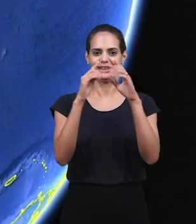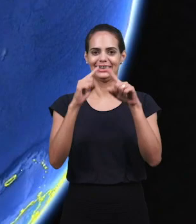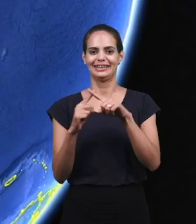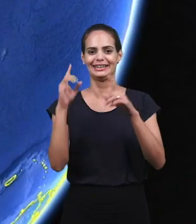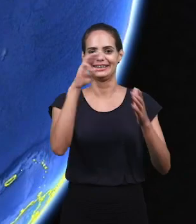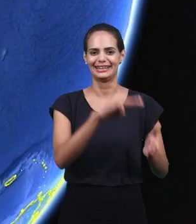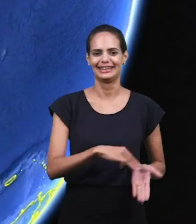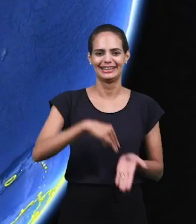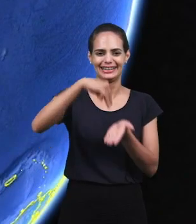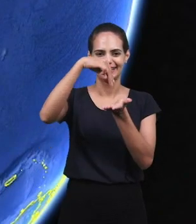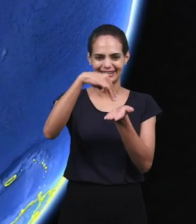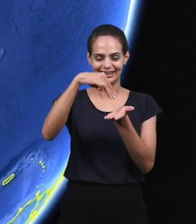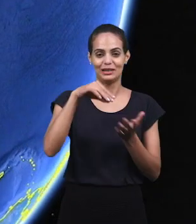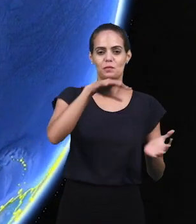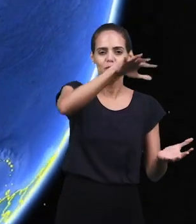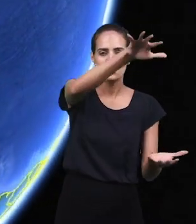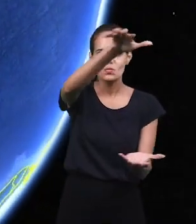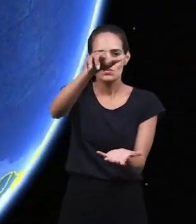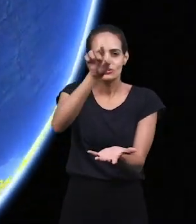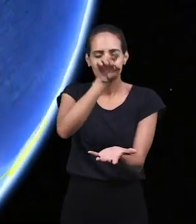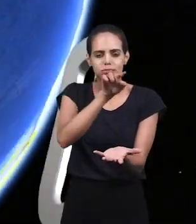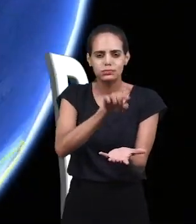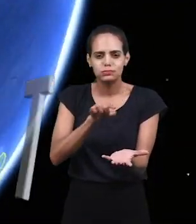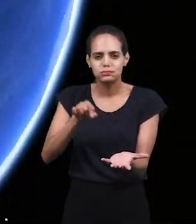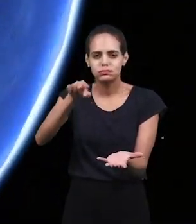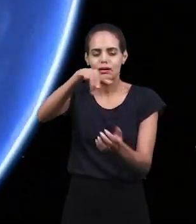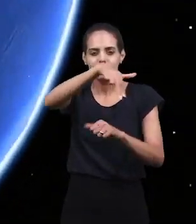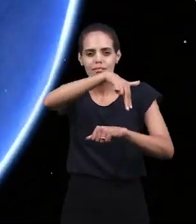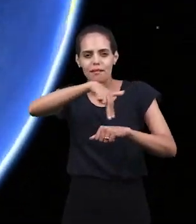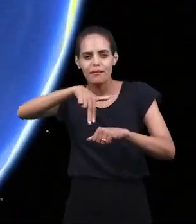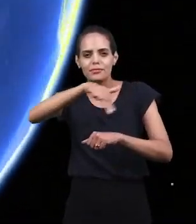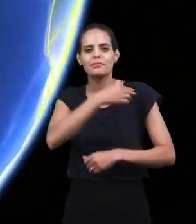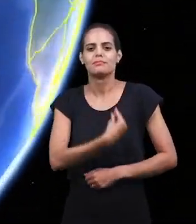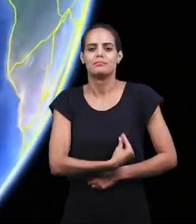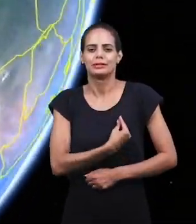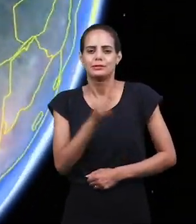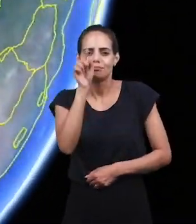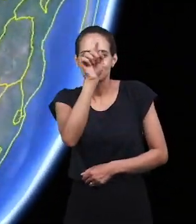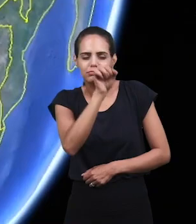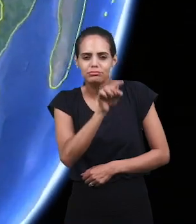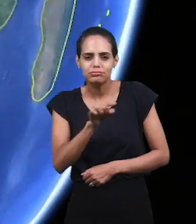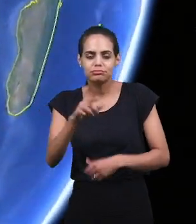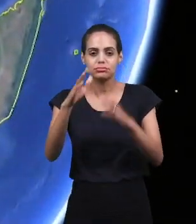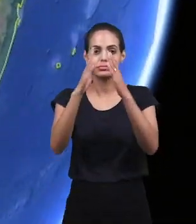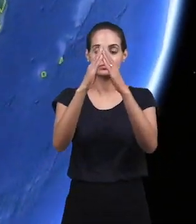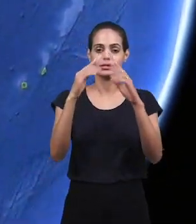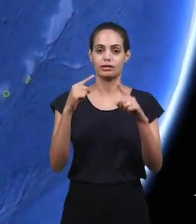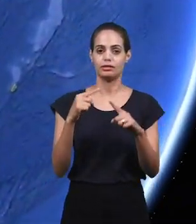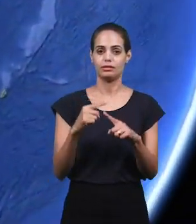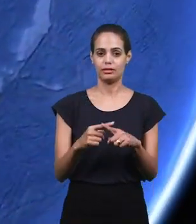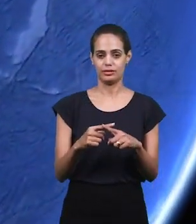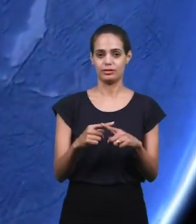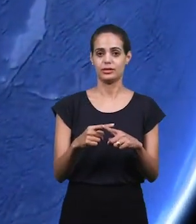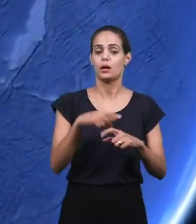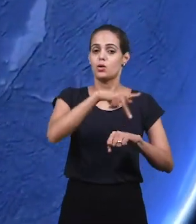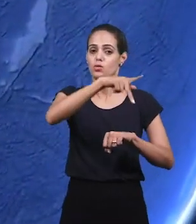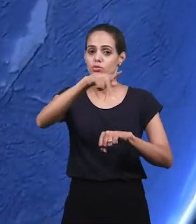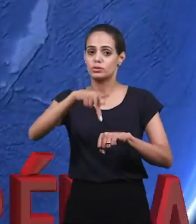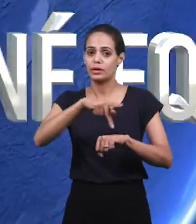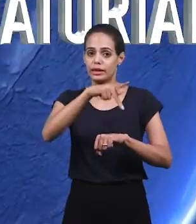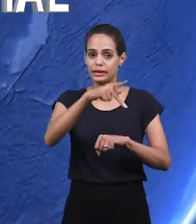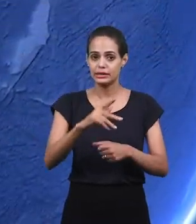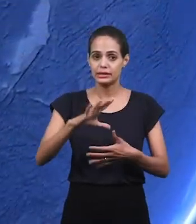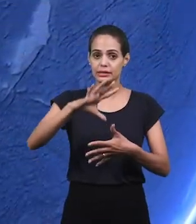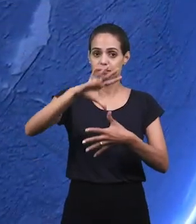L'Église chrétienne Maranatha est présente dans des nations de tous les continents de la planète, des églises des pays dans les